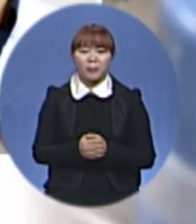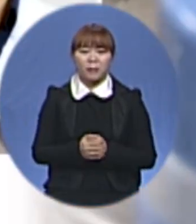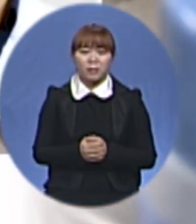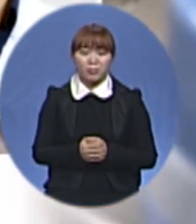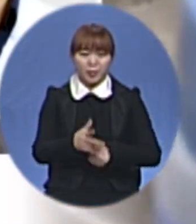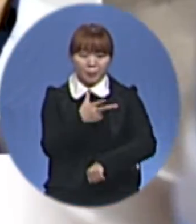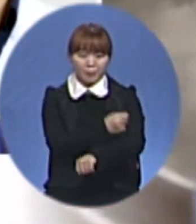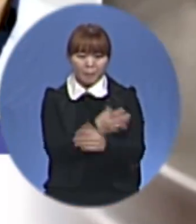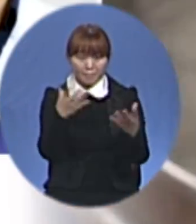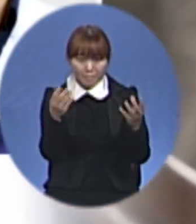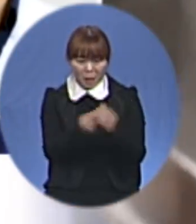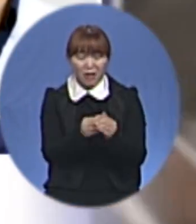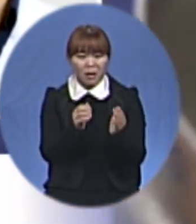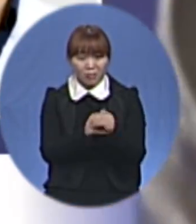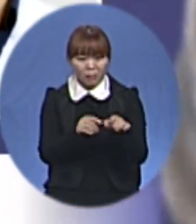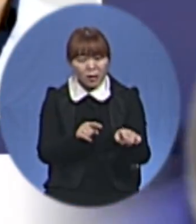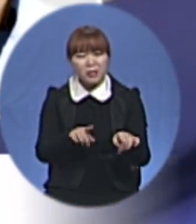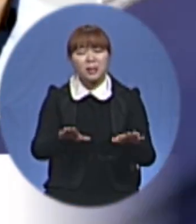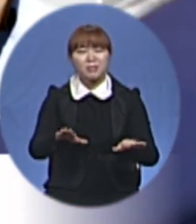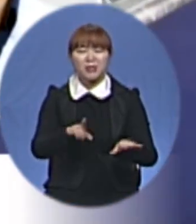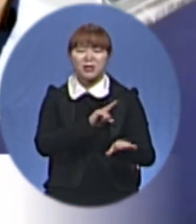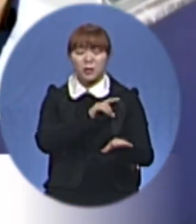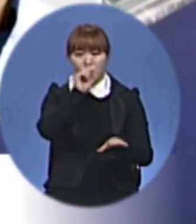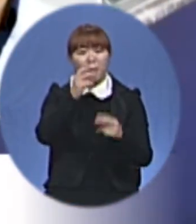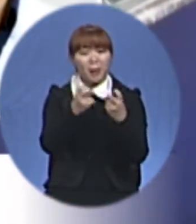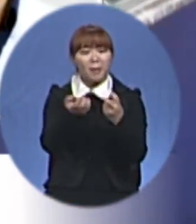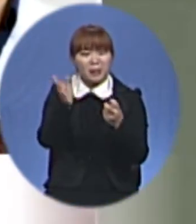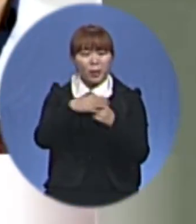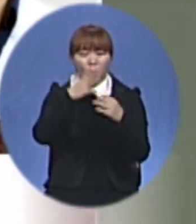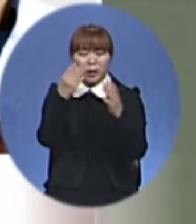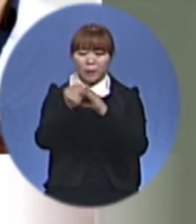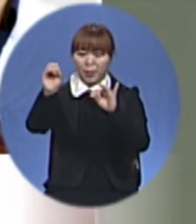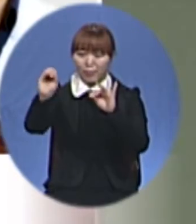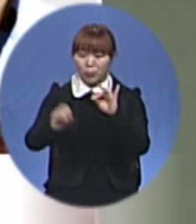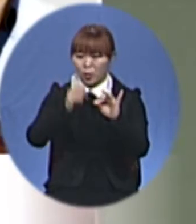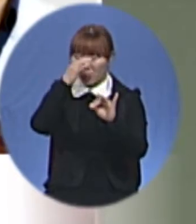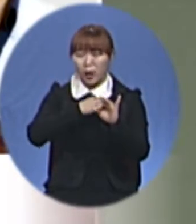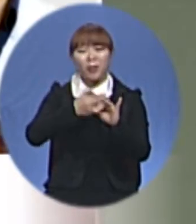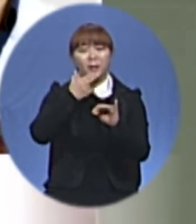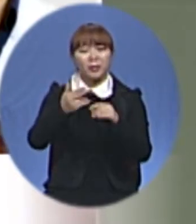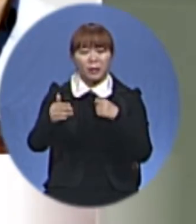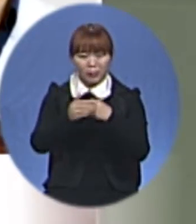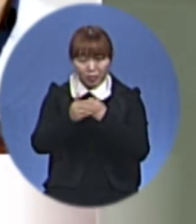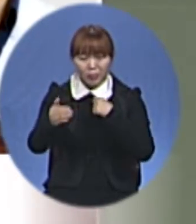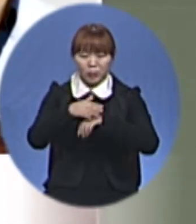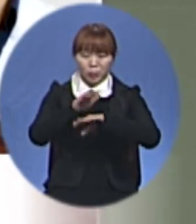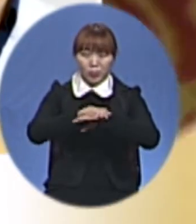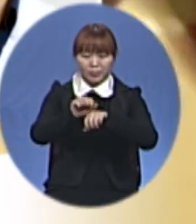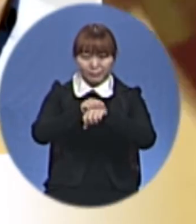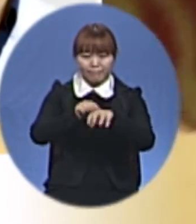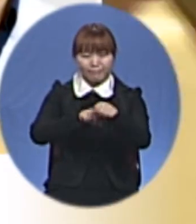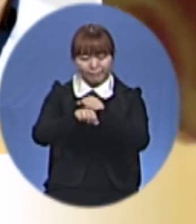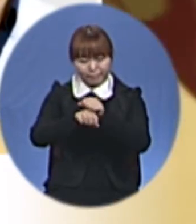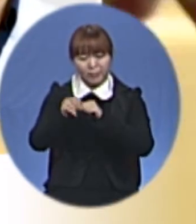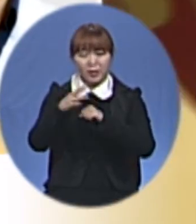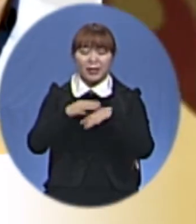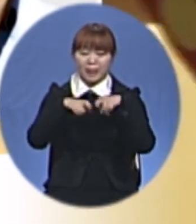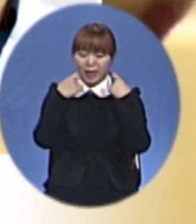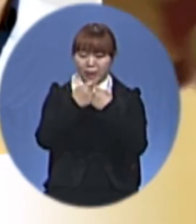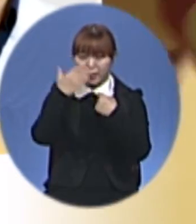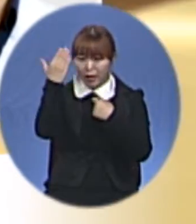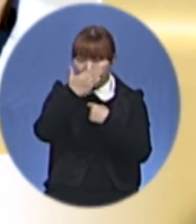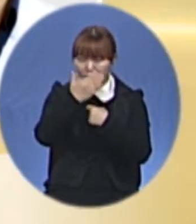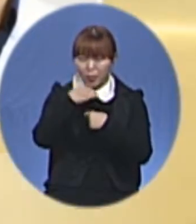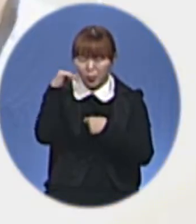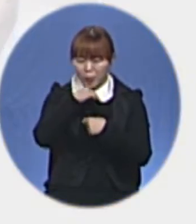접종을 완료하는 것이 현재로는 가장 최선의 방법이지만 100%의 효과를 내지는 못하기 때문에 손 씻기나 이런